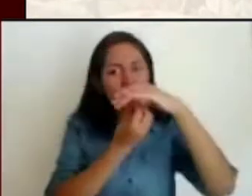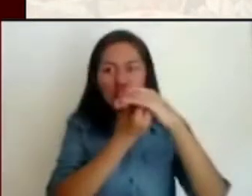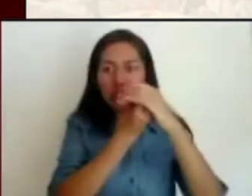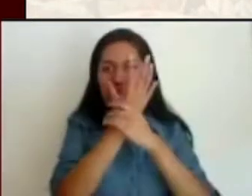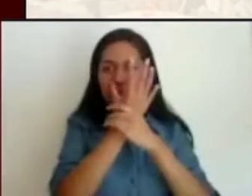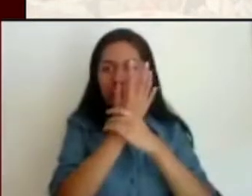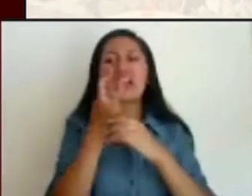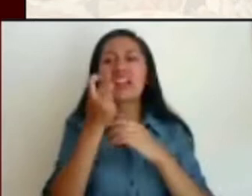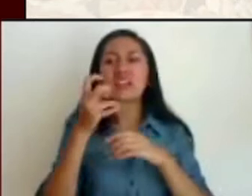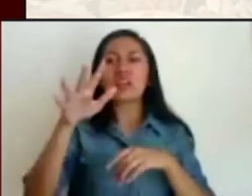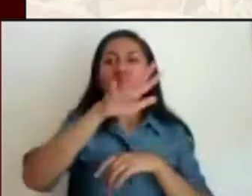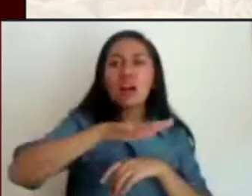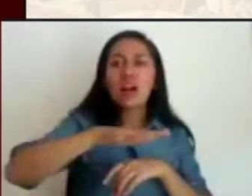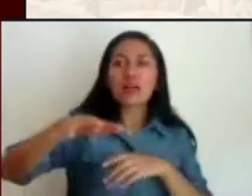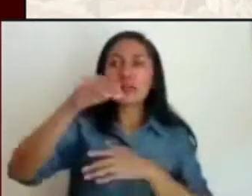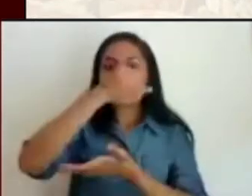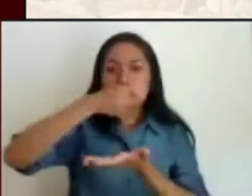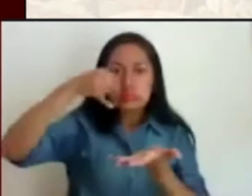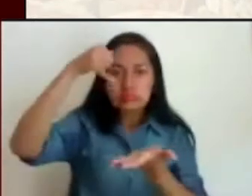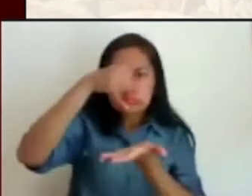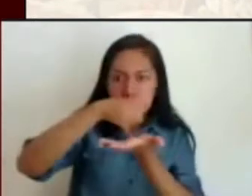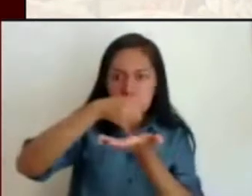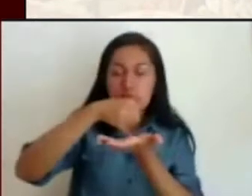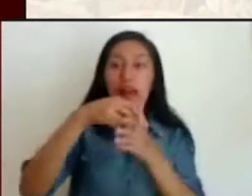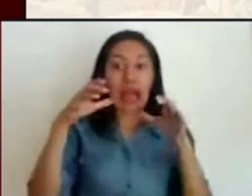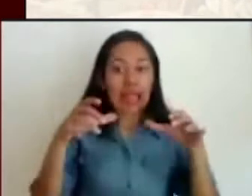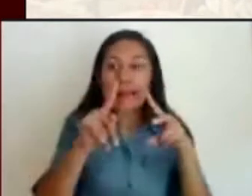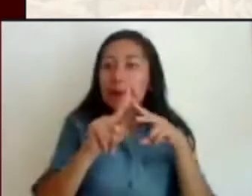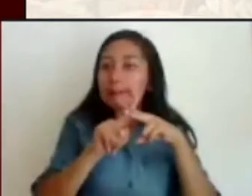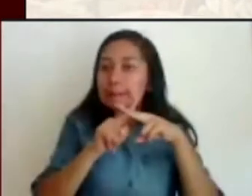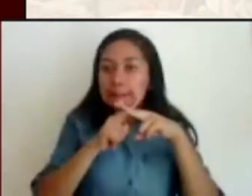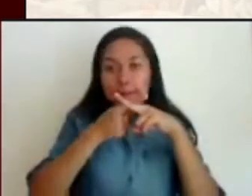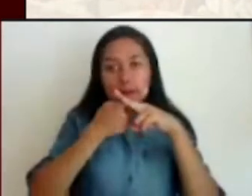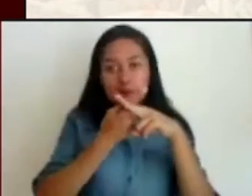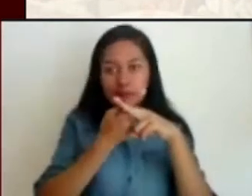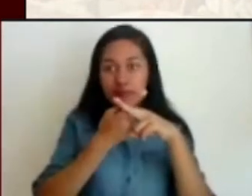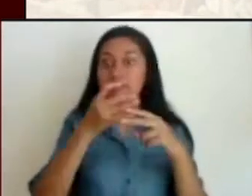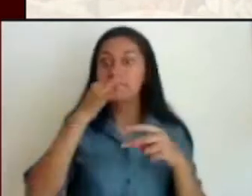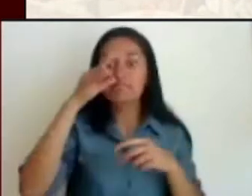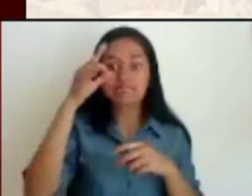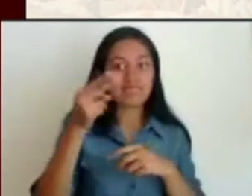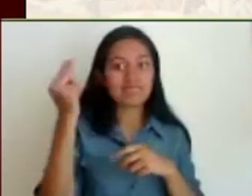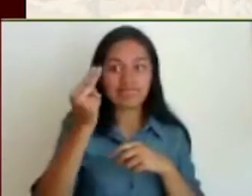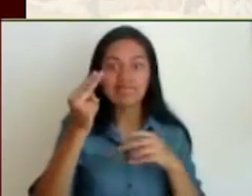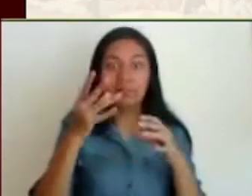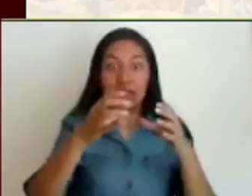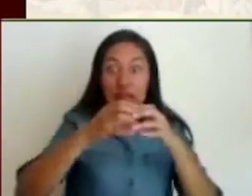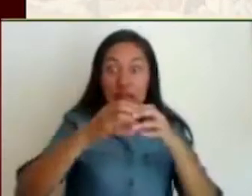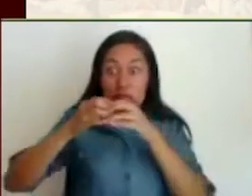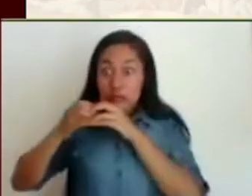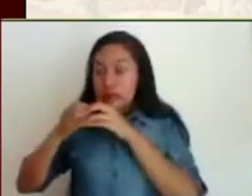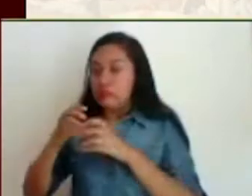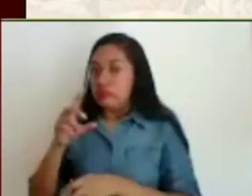palabra isolamento en italiano, aislamiento en castellano. Le procedure